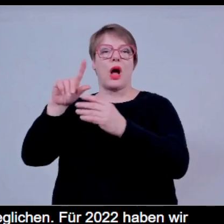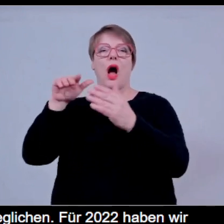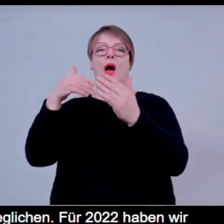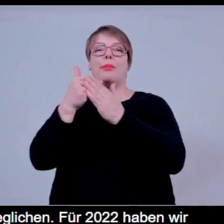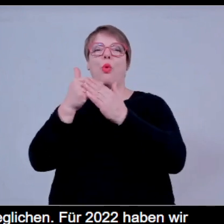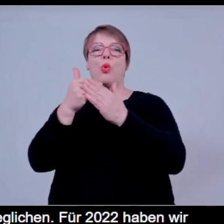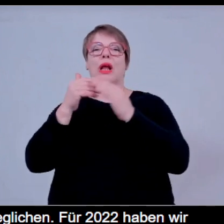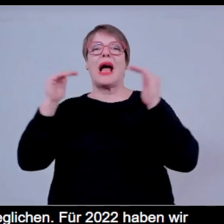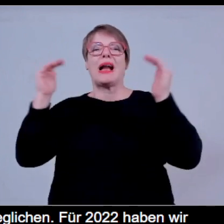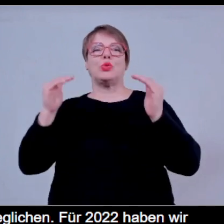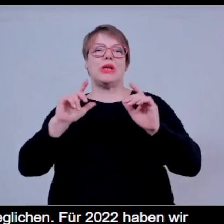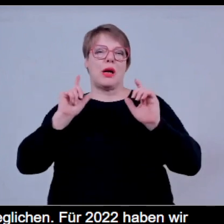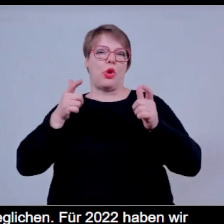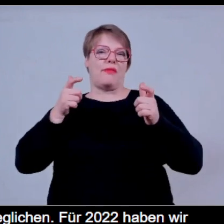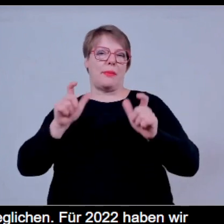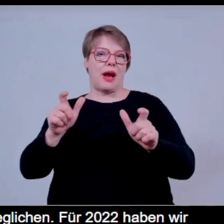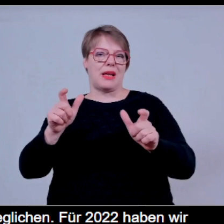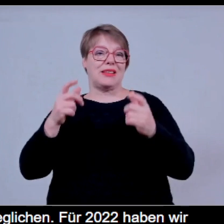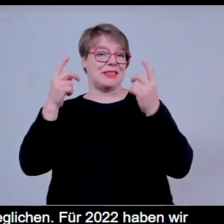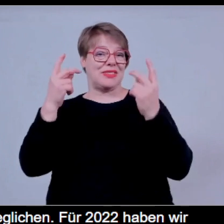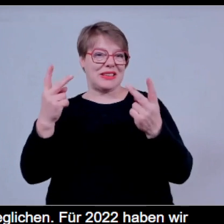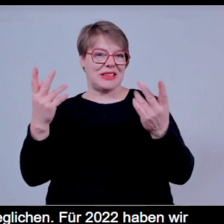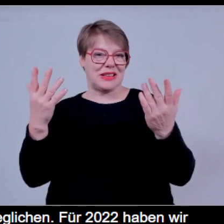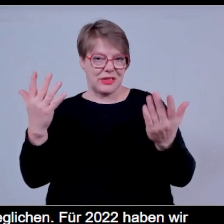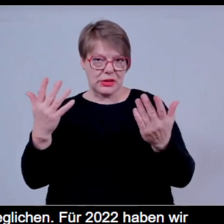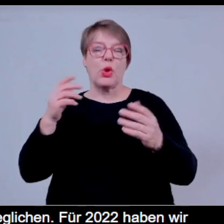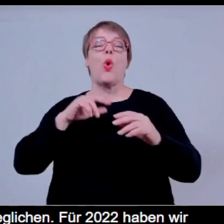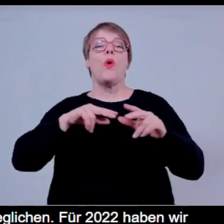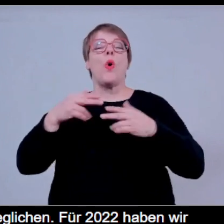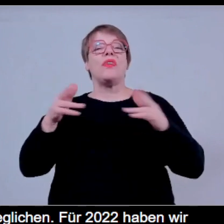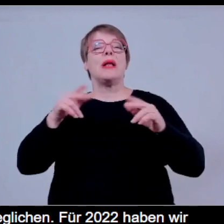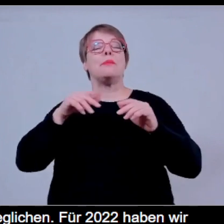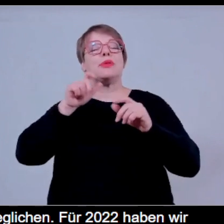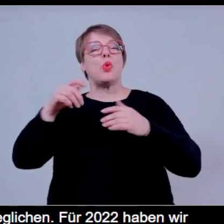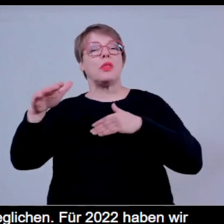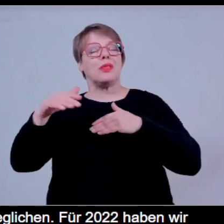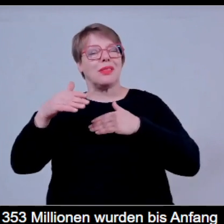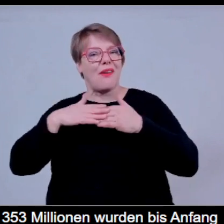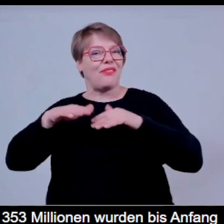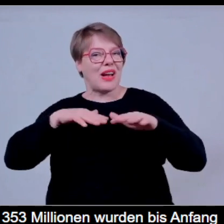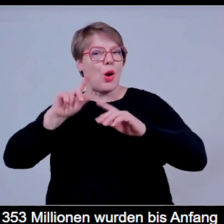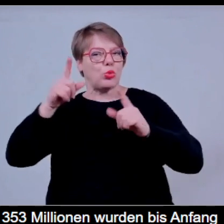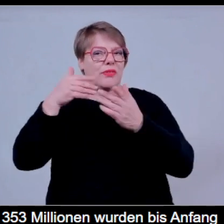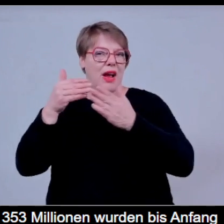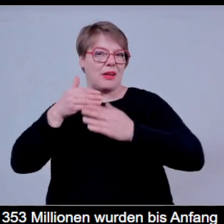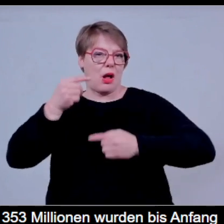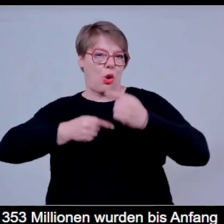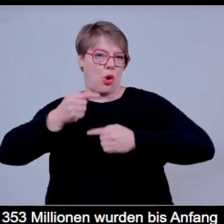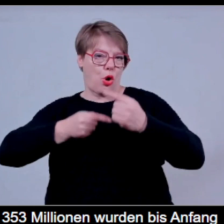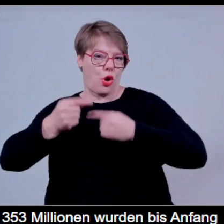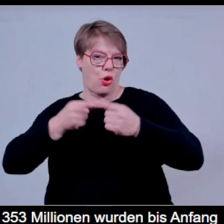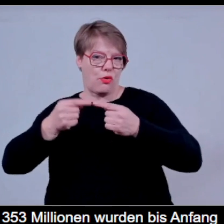Aufgaben hervorragend erfüllt haben und erfüllen. Die Höhe des pandemiebedingten